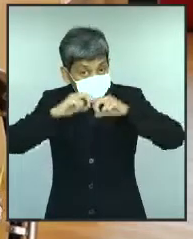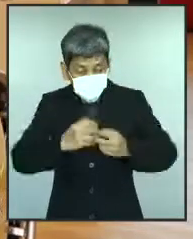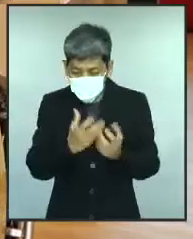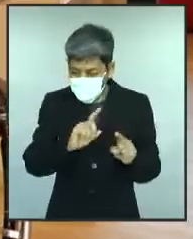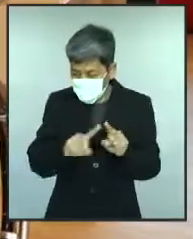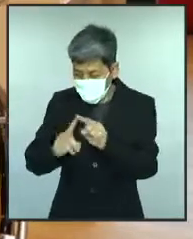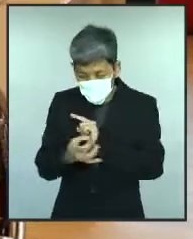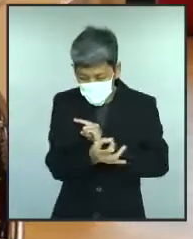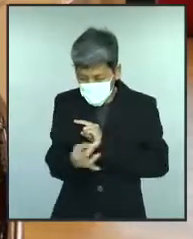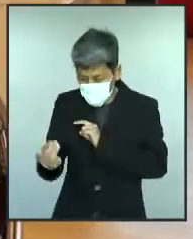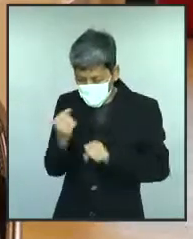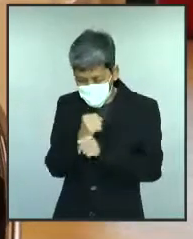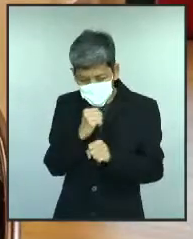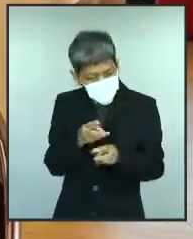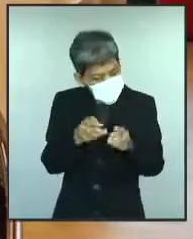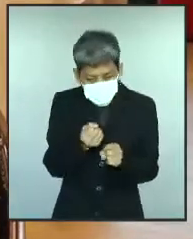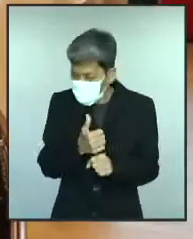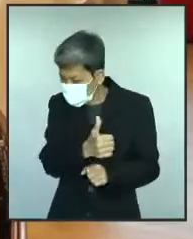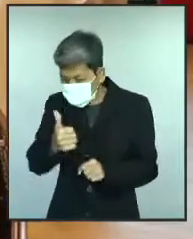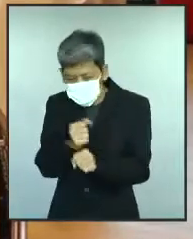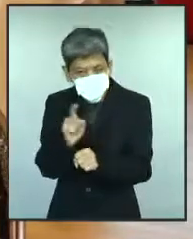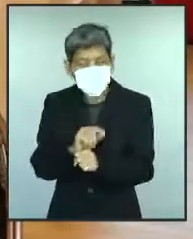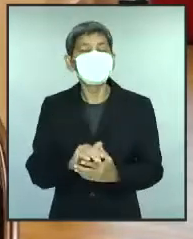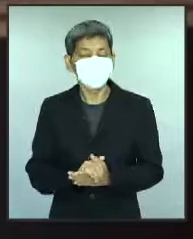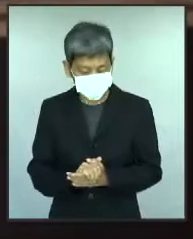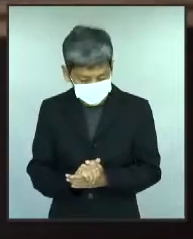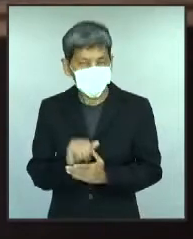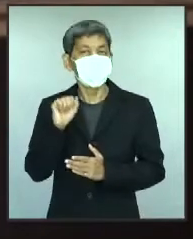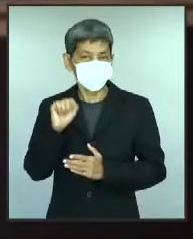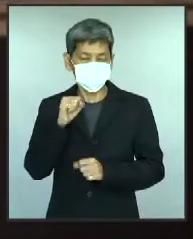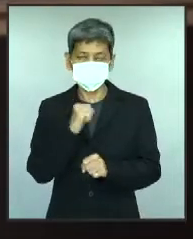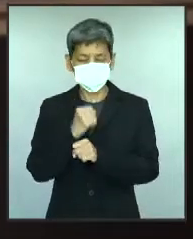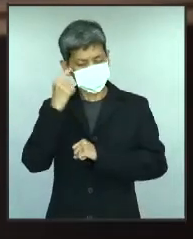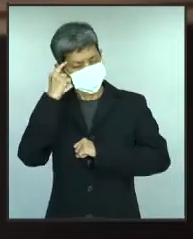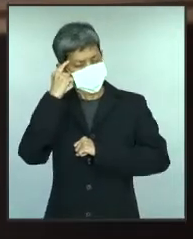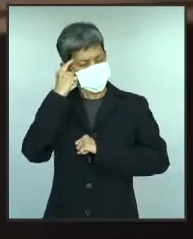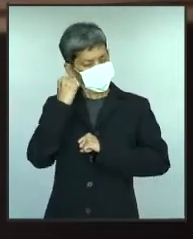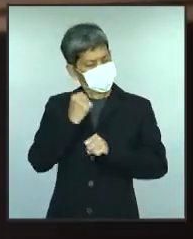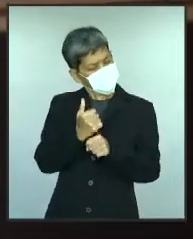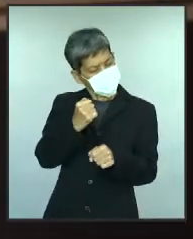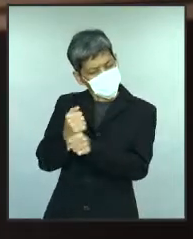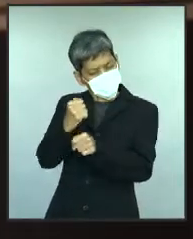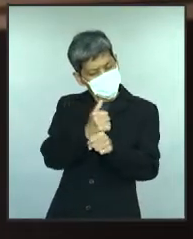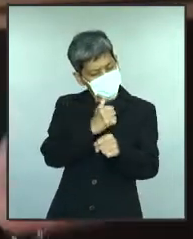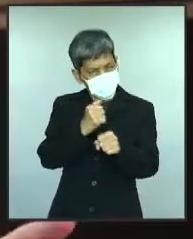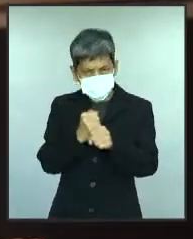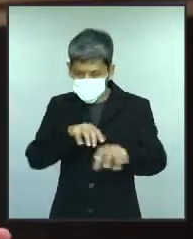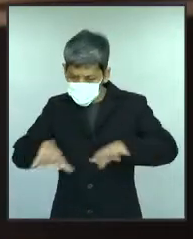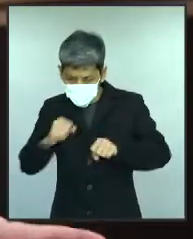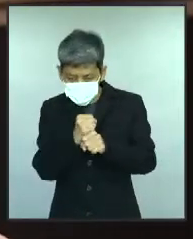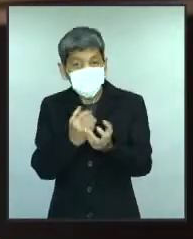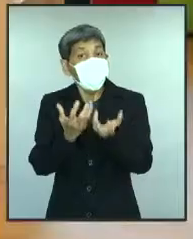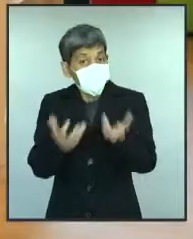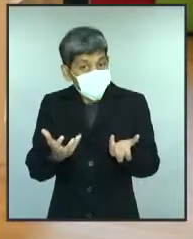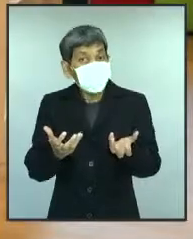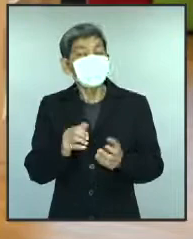วัสดุแต่ละอย่างเนี่ย ครับ เอามาทำอะไรได้บ้าง ใช่ใ ช่ไหม ครับใช ่แล้วพอเราออกแบบเสร็จปุ๊บเรารู้แล้วว่ามันทำอะไรได้บ้างก็เอามาออกแบบเป็น